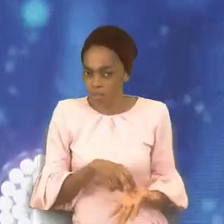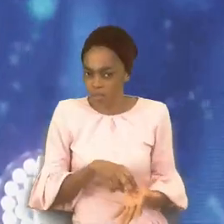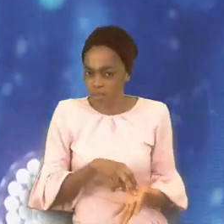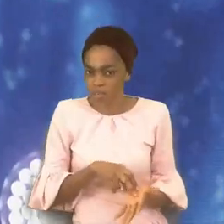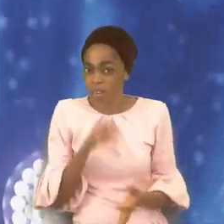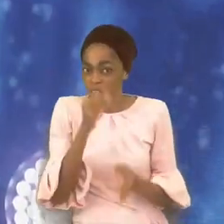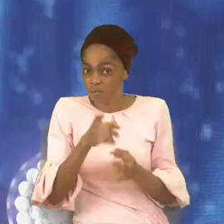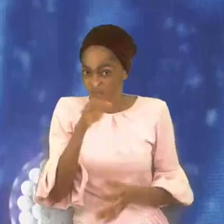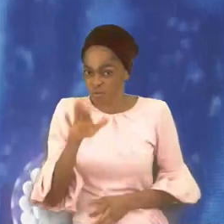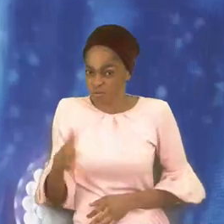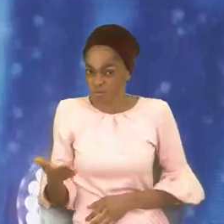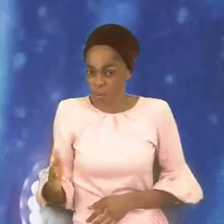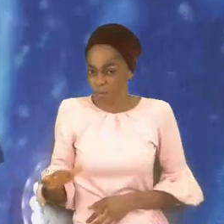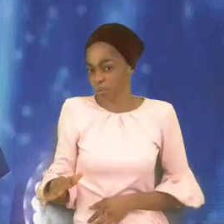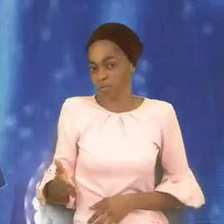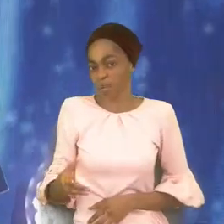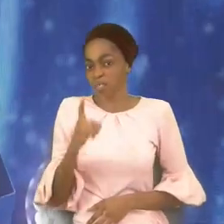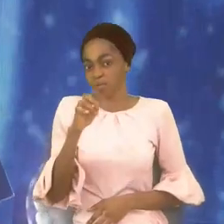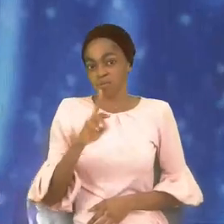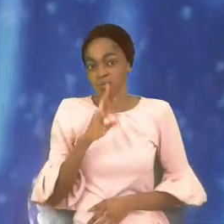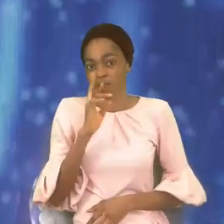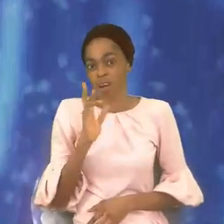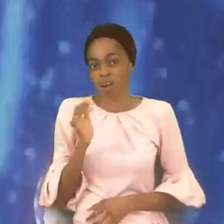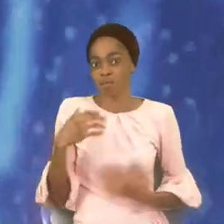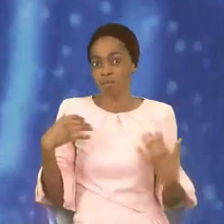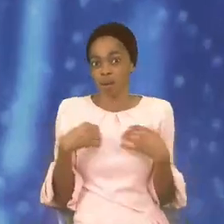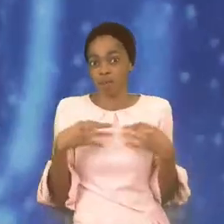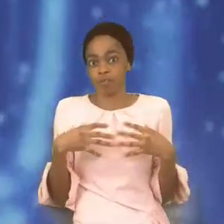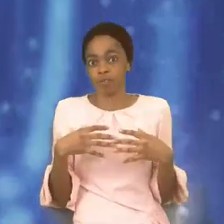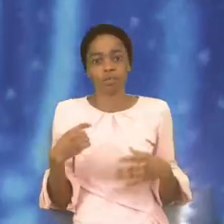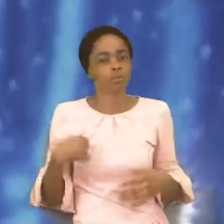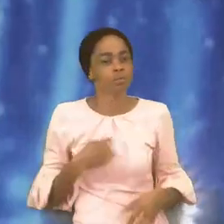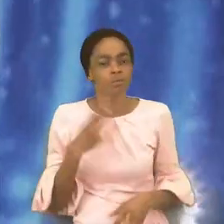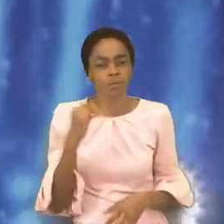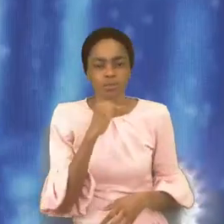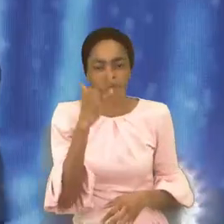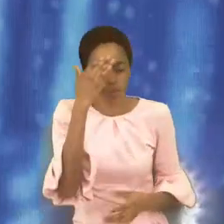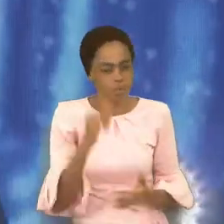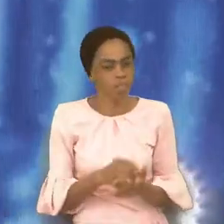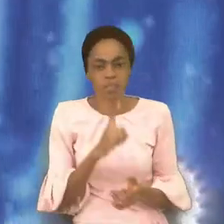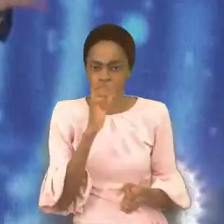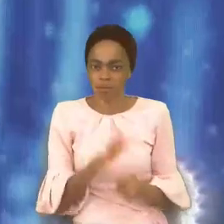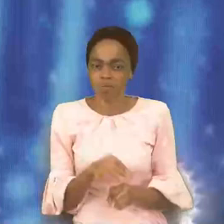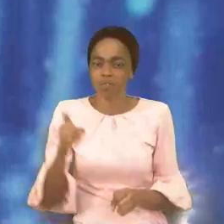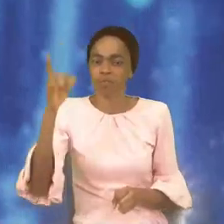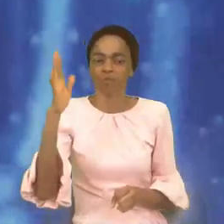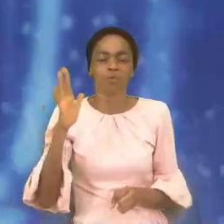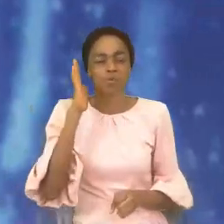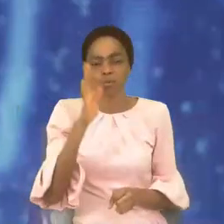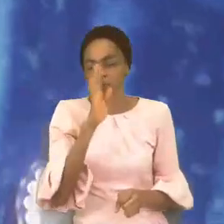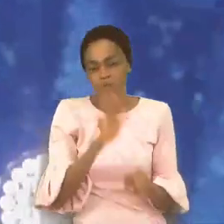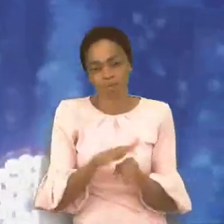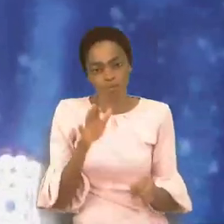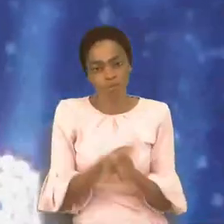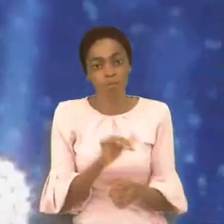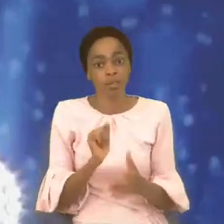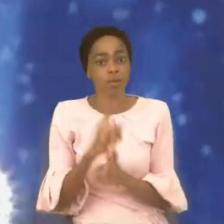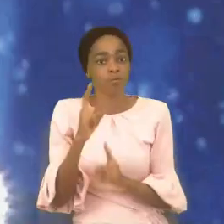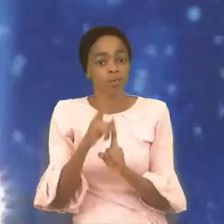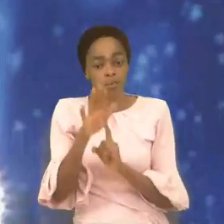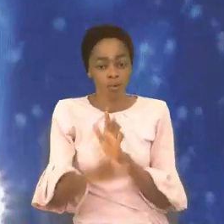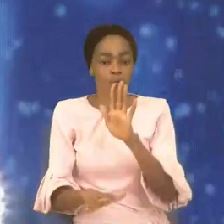tu compromets, si tu es un lâche, nous ne saurons pas que les promesses de Dieu peuvent être accomplies. Si